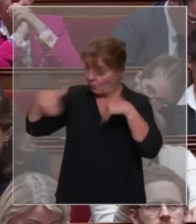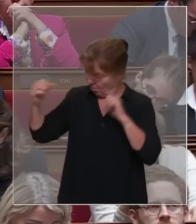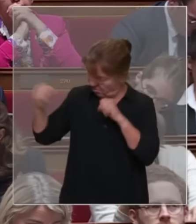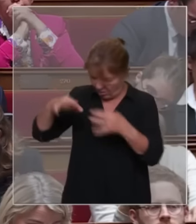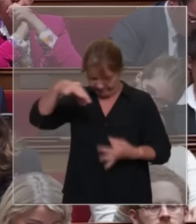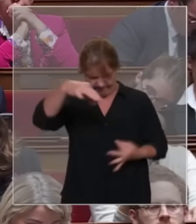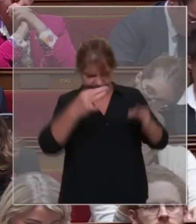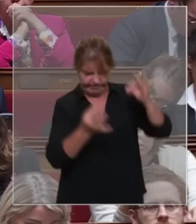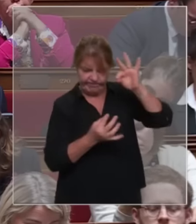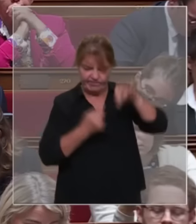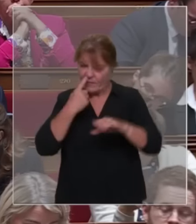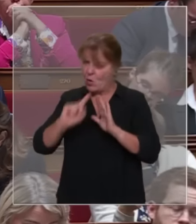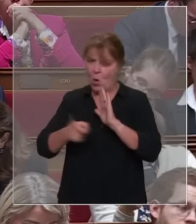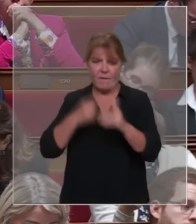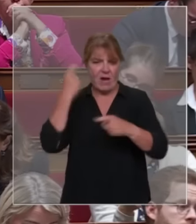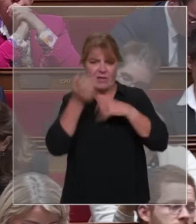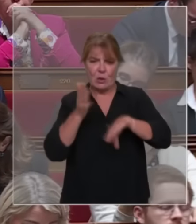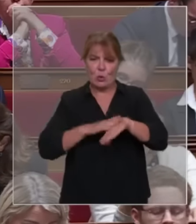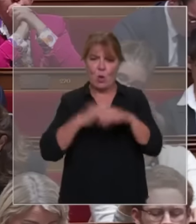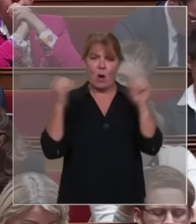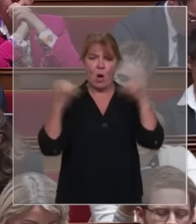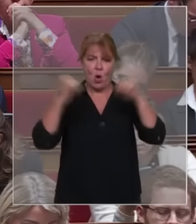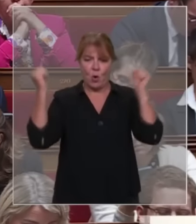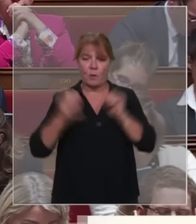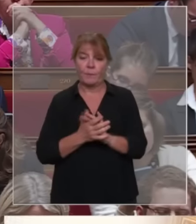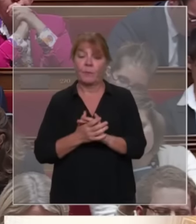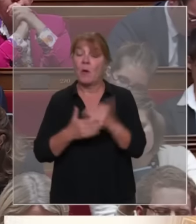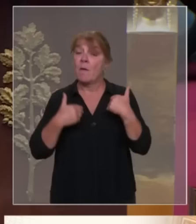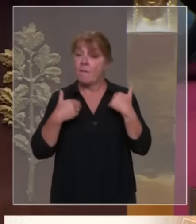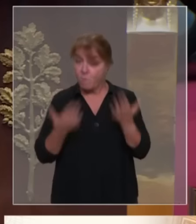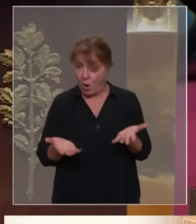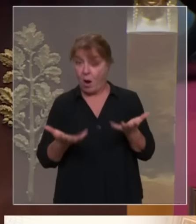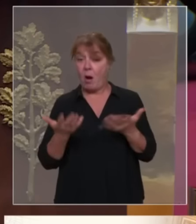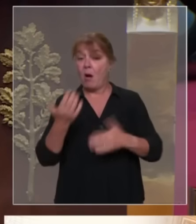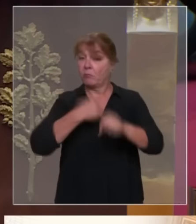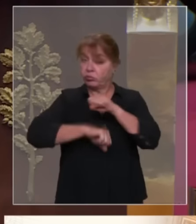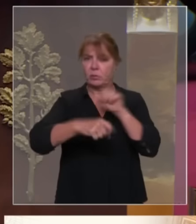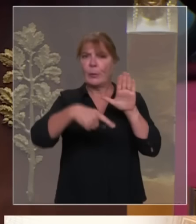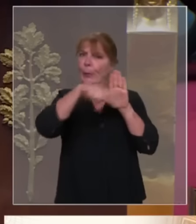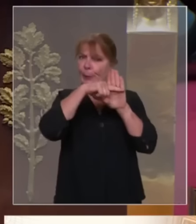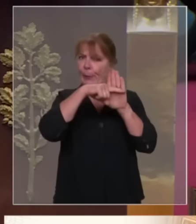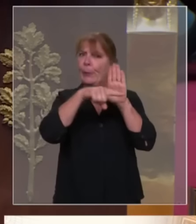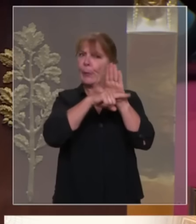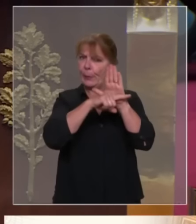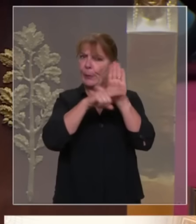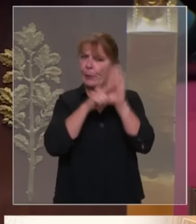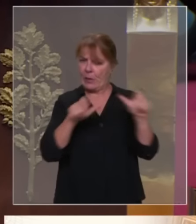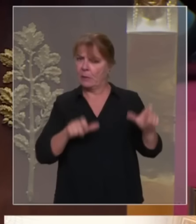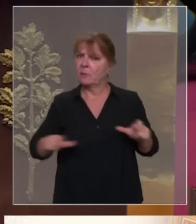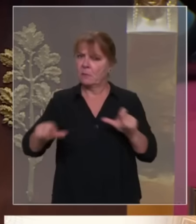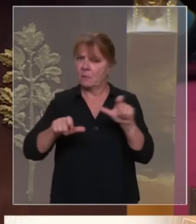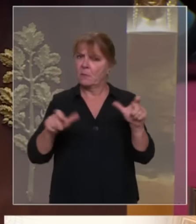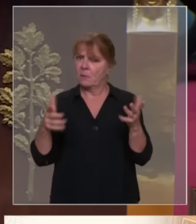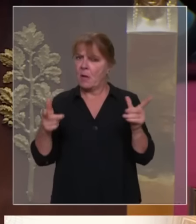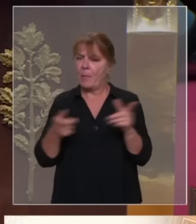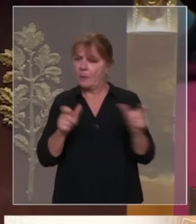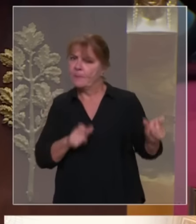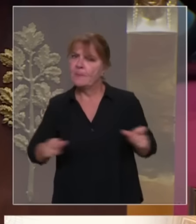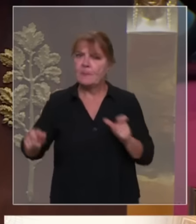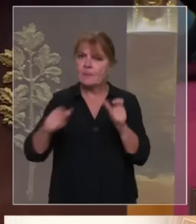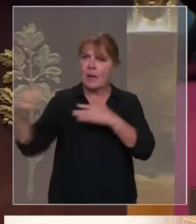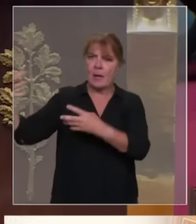aux réalités d'aujourd'hui. Voilà. C'est en mettant en œuvre ces mesures strictes de maîtrise de l'immigration que nous serons, mesdames